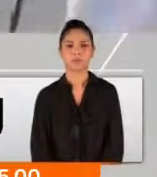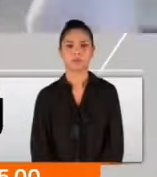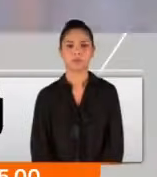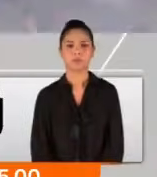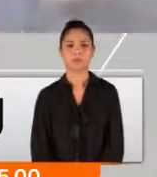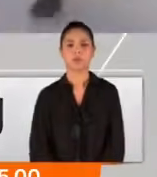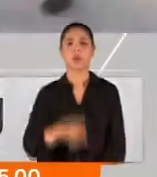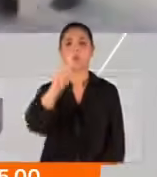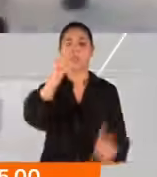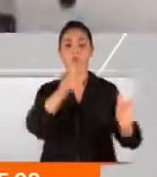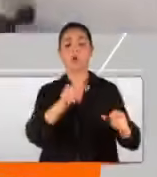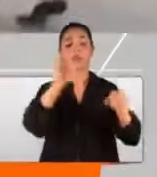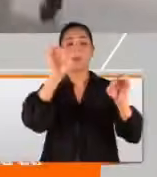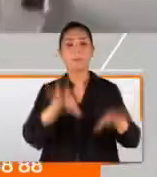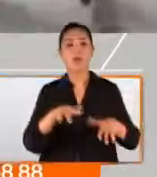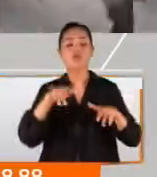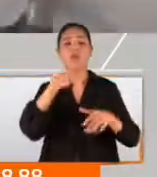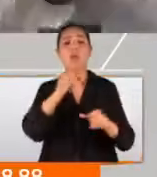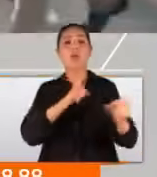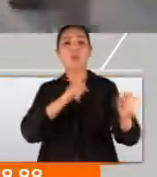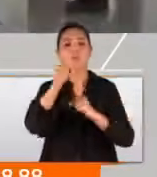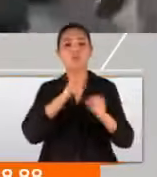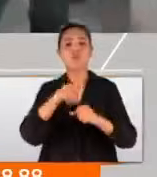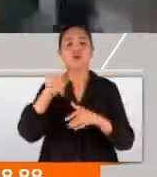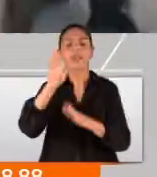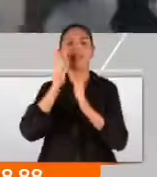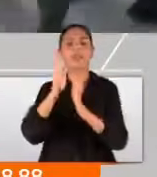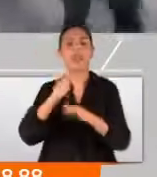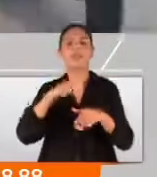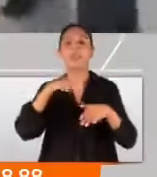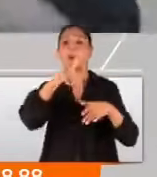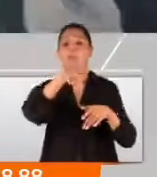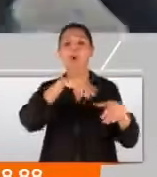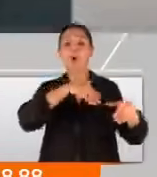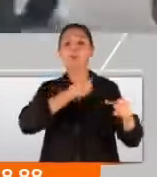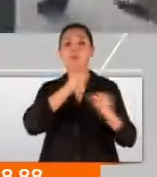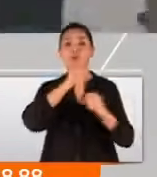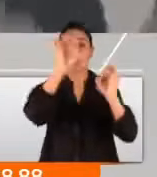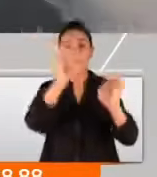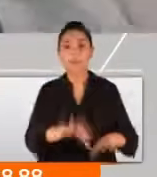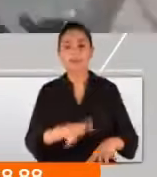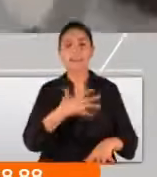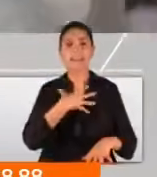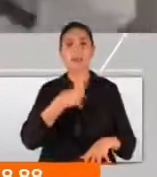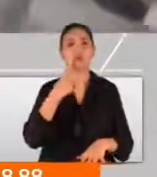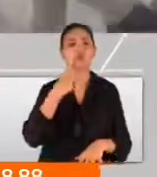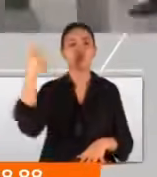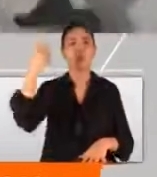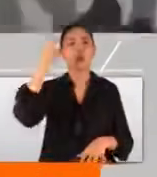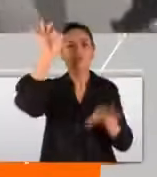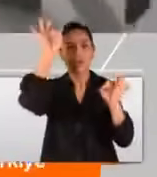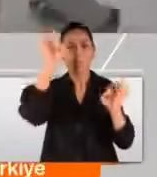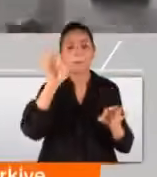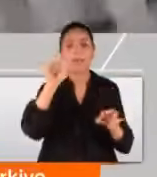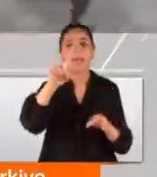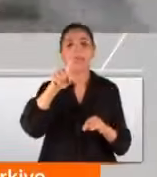Penşire eyaletinde başlayan direniş hareketi dalga dalga büyüyor. Direnişi başlatanlar kendini geçici cumhurbaşkanı ilan eden Emrullah Salih